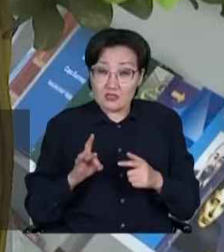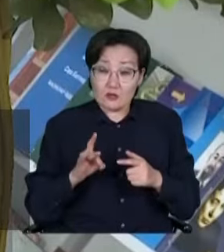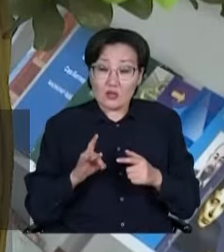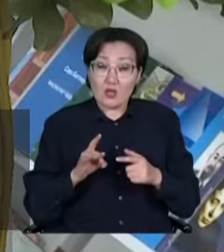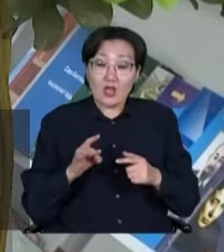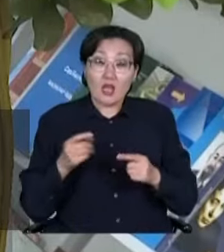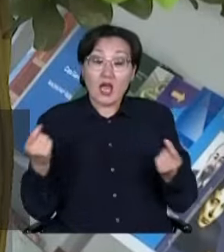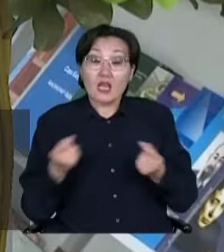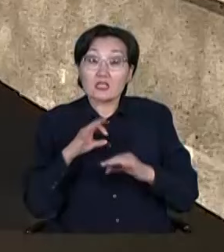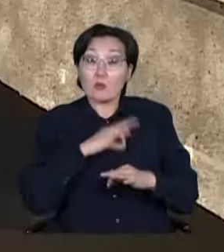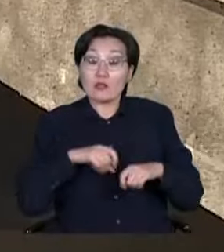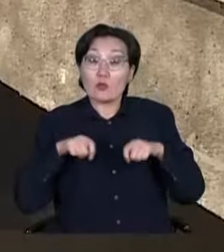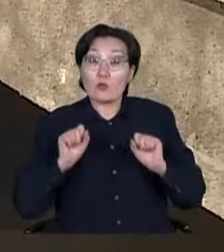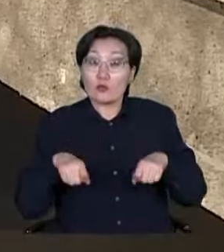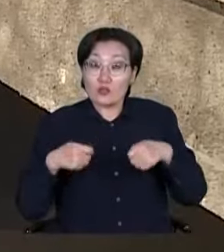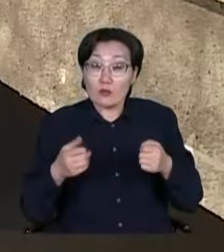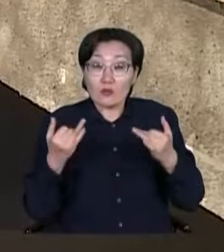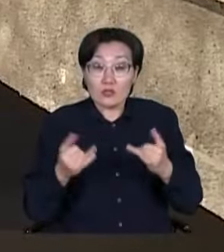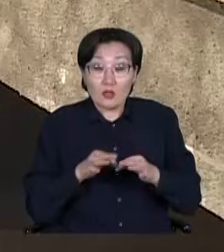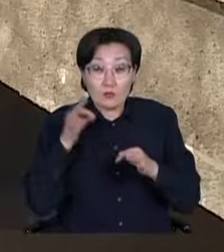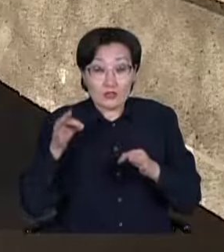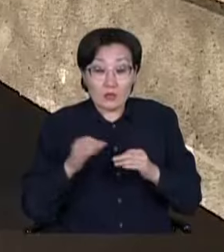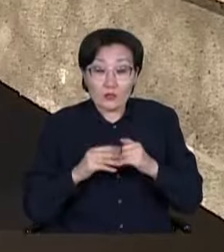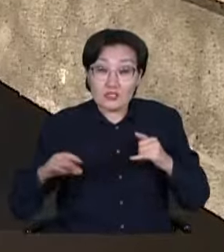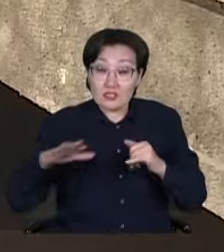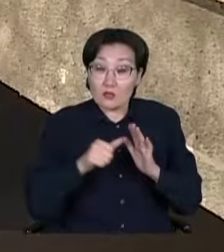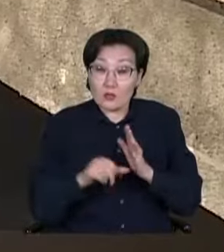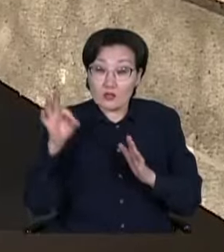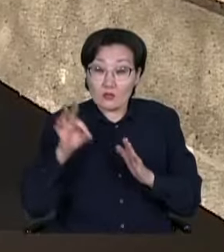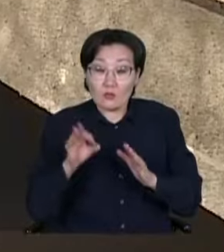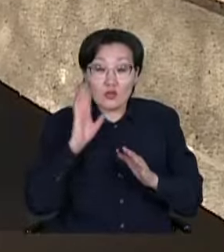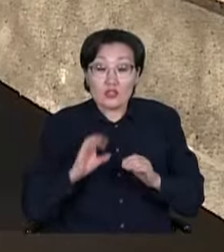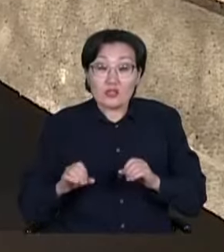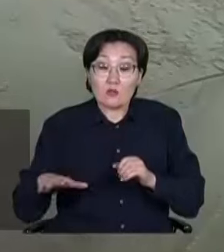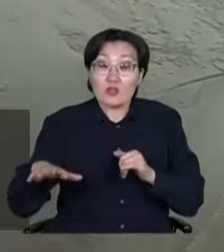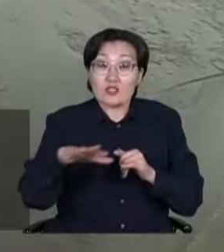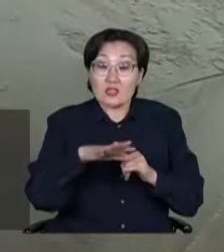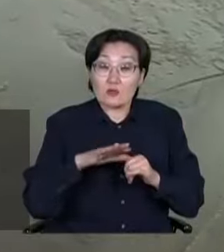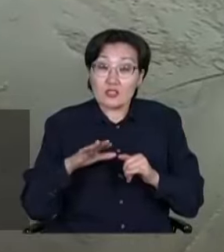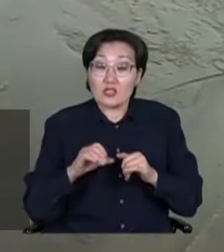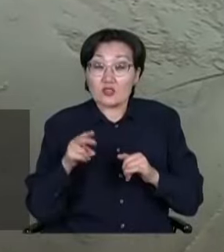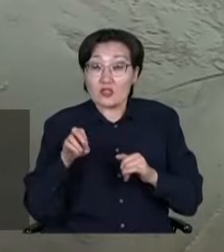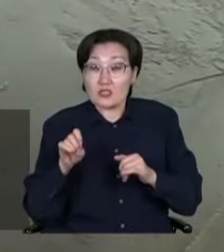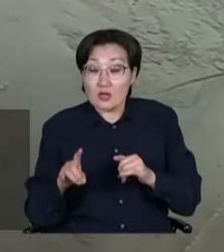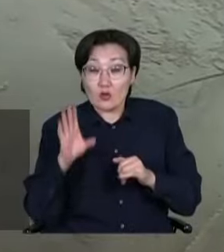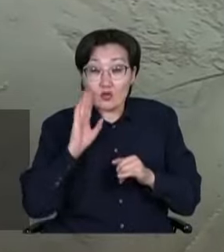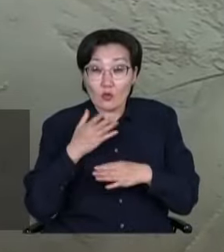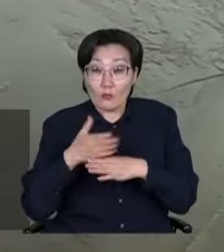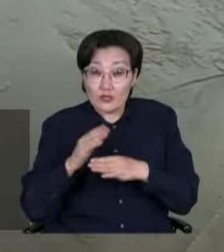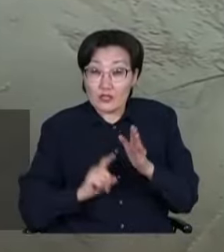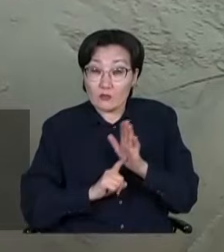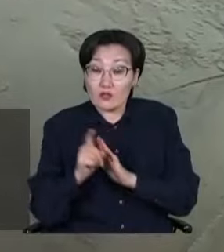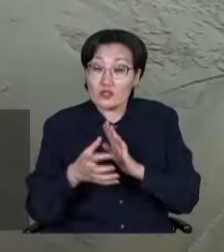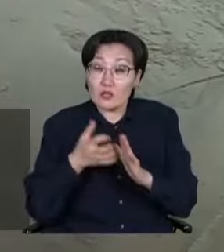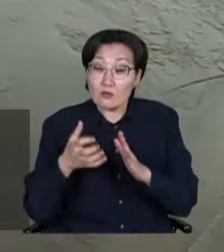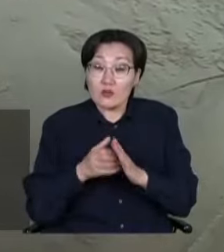аз пайдалануға мүмкіндік береді. Бүгінде аймақтағы алқаптың 60%-ын суландыратын сол жаға магистральды каналына су бөлу басталған.